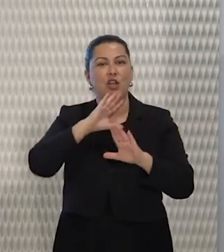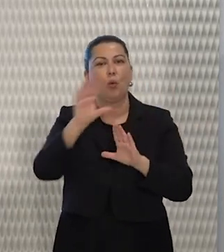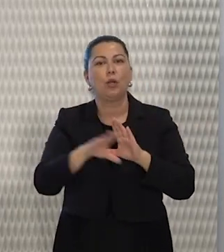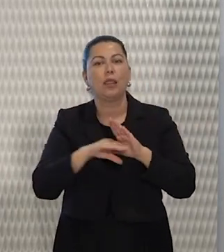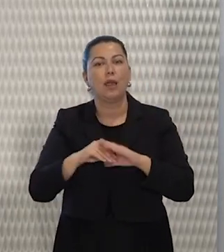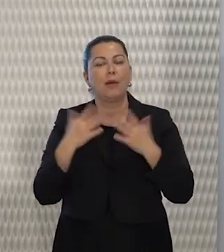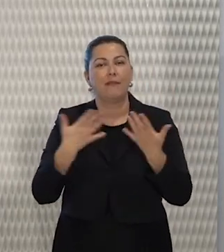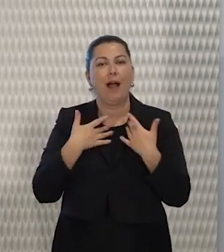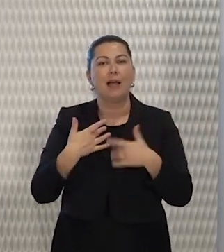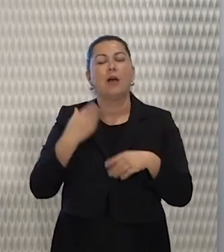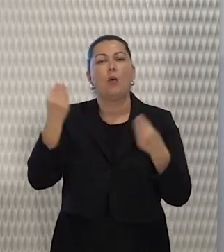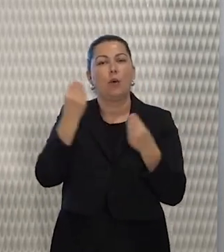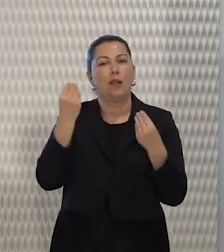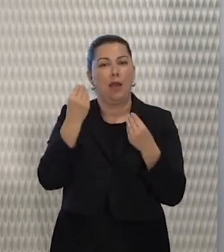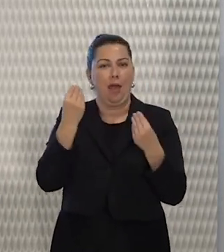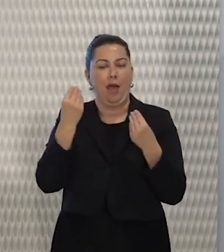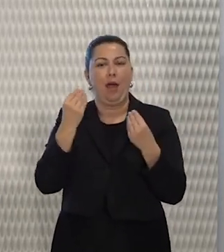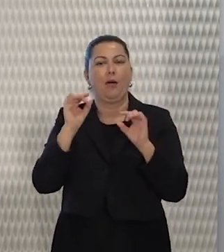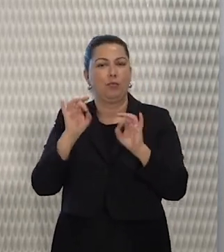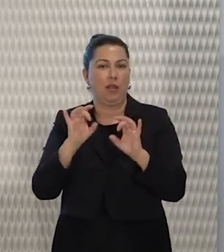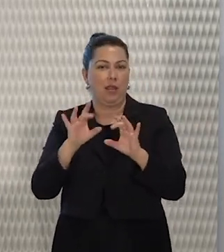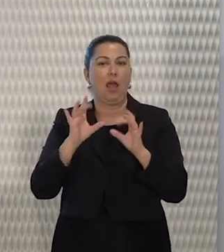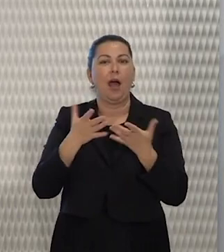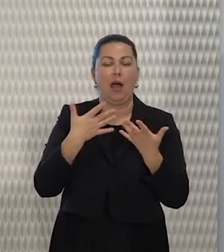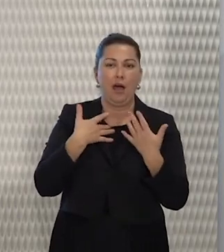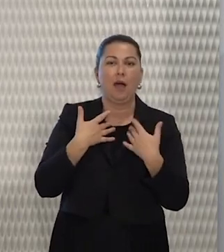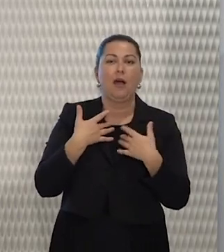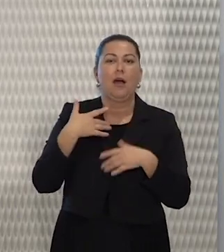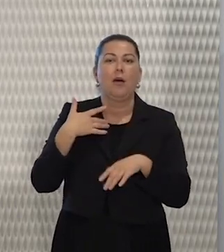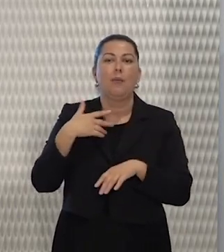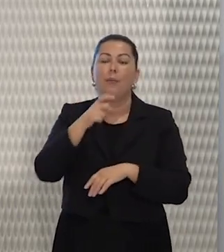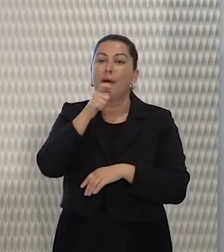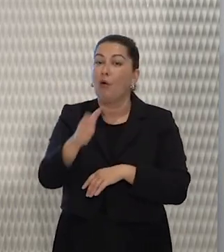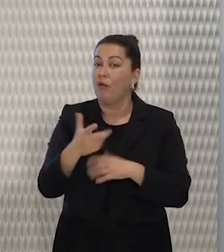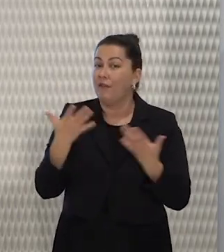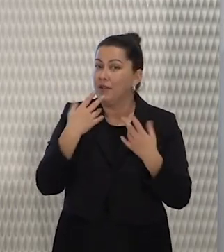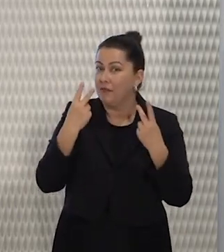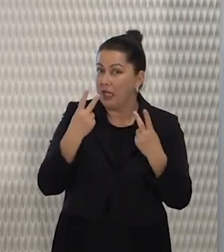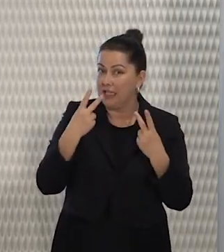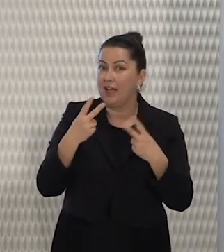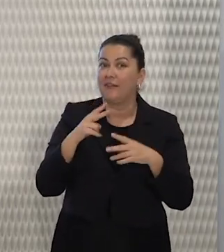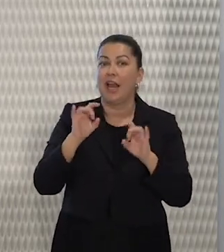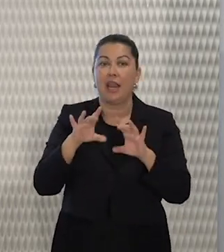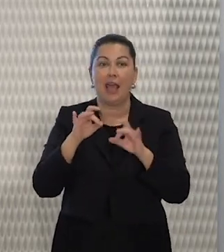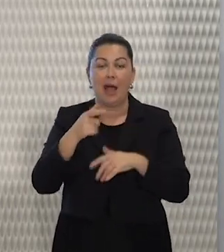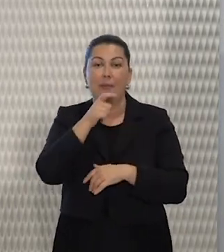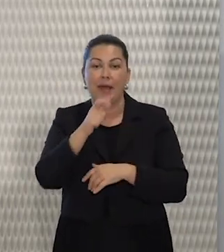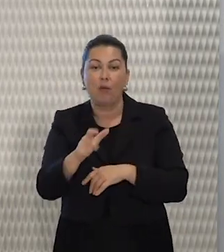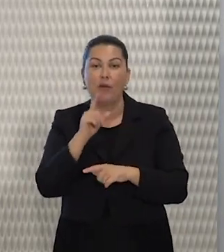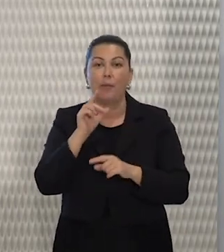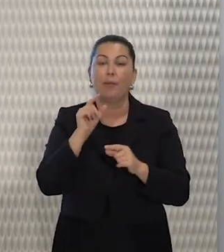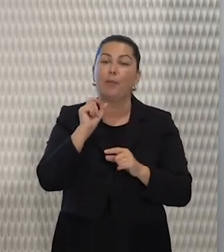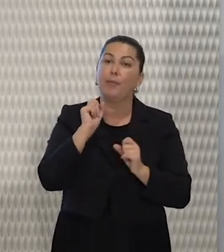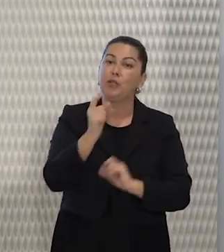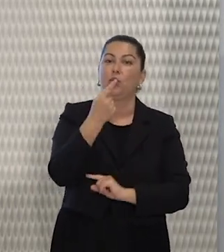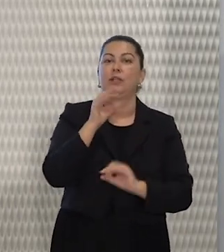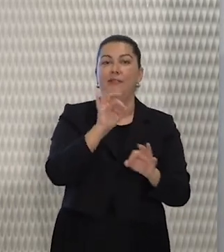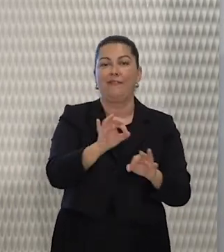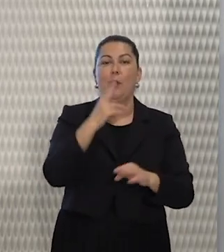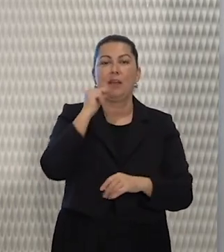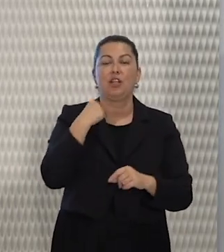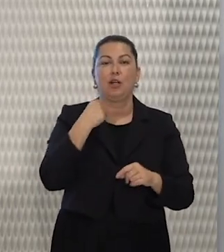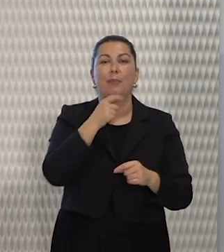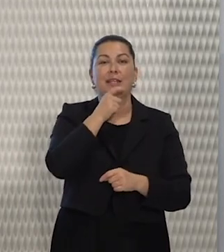die Lehrberufe. Wie steht KTM zu den Lehrberufen? Wie wichtig sind die Lehrberufe, vor allem auch für Menschen mit Behinderung?